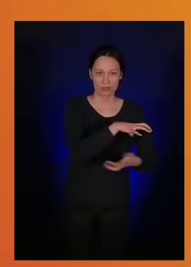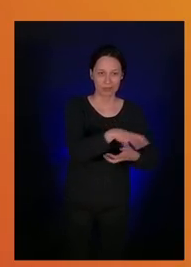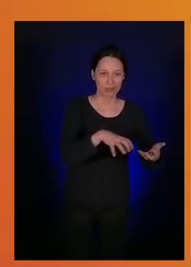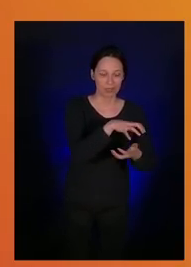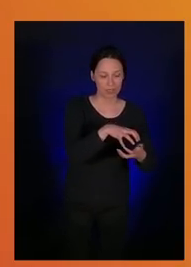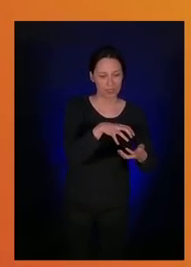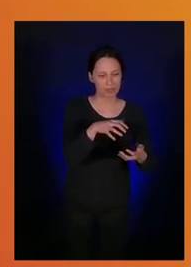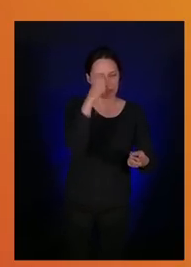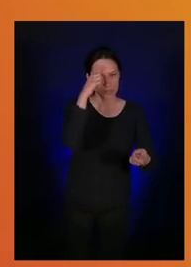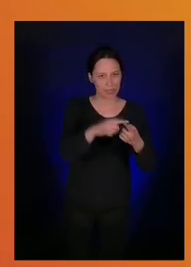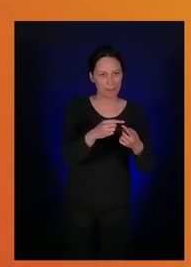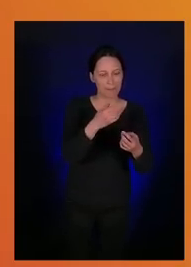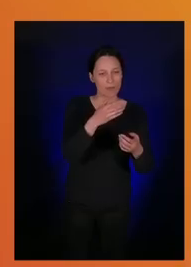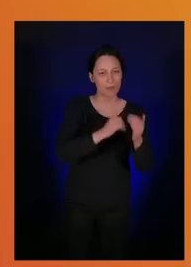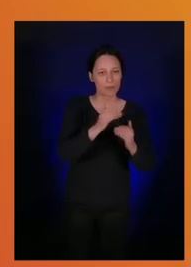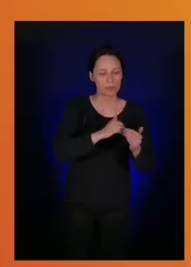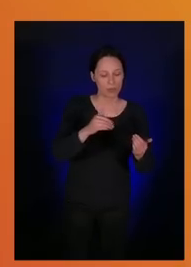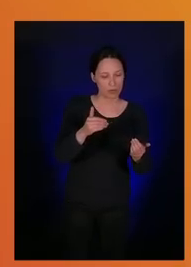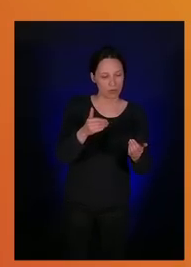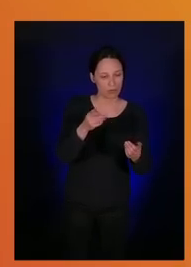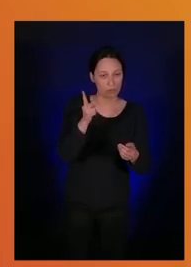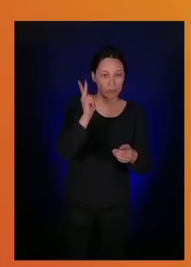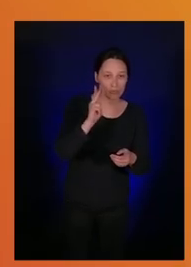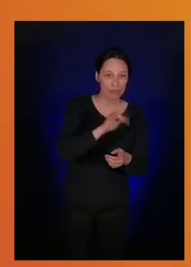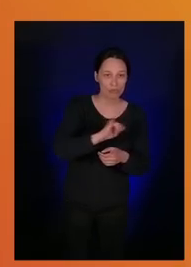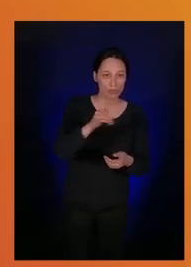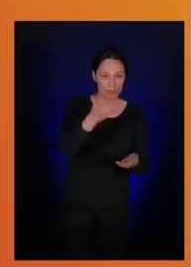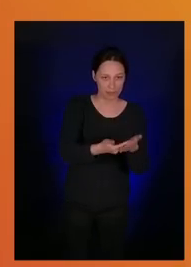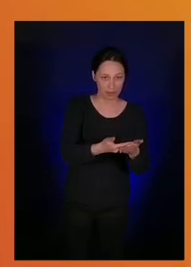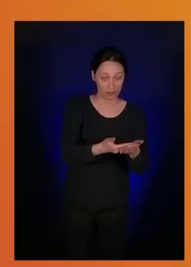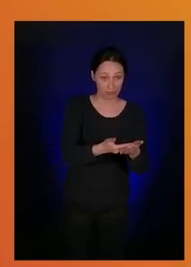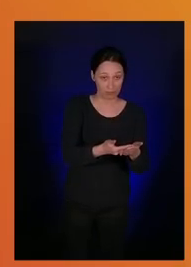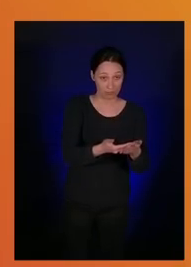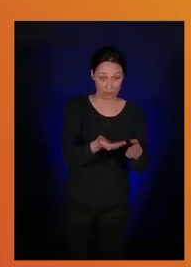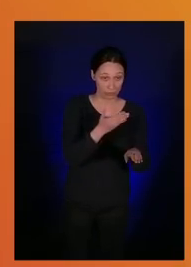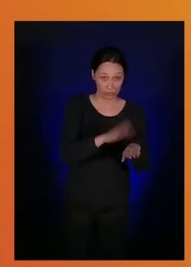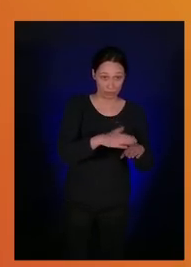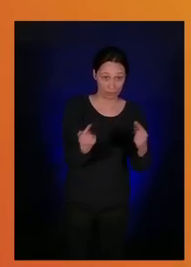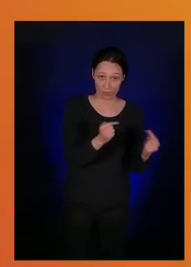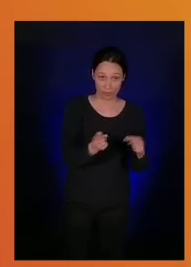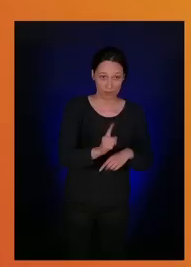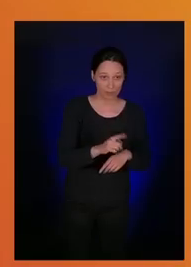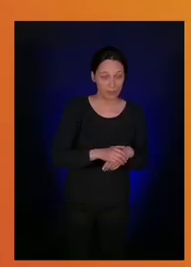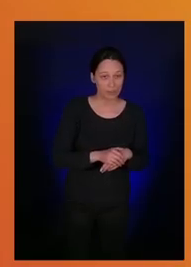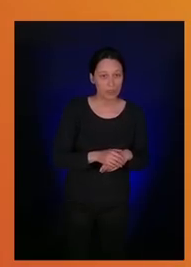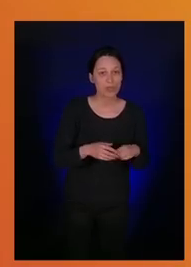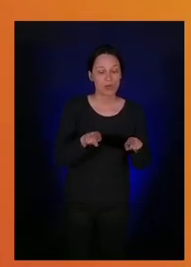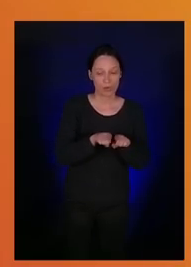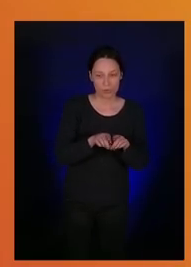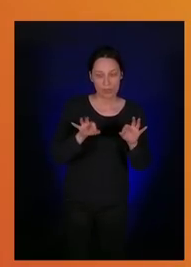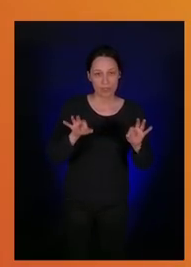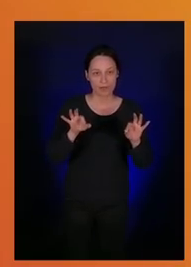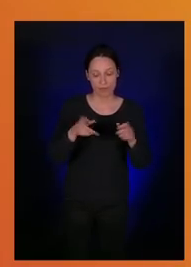proposait la suppression des vols de moins de 6 heures. Des vols d'avion, bien sûr. Ce qui équivaut à la